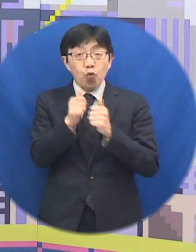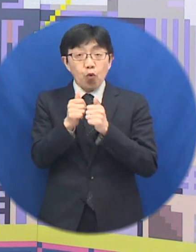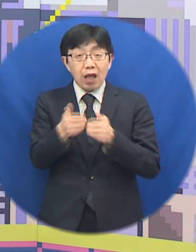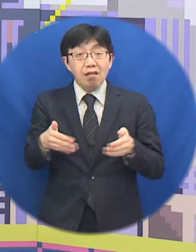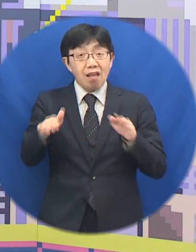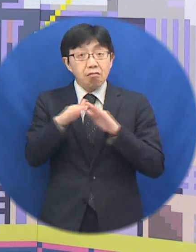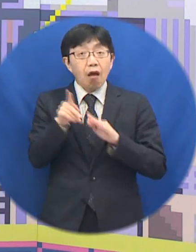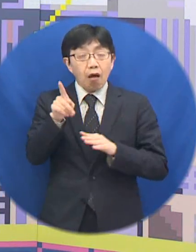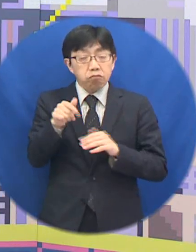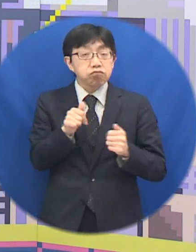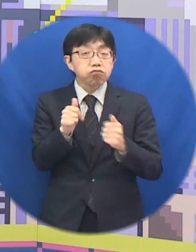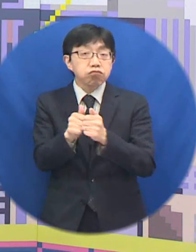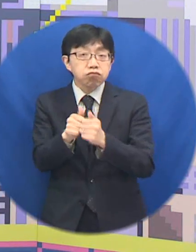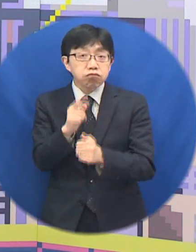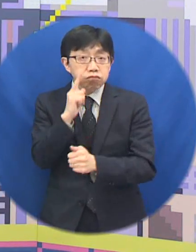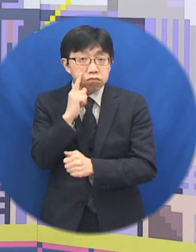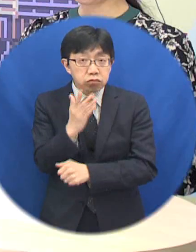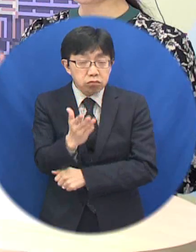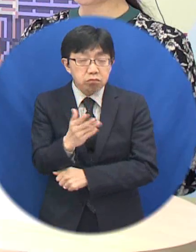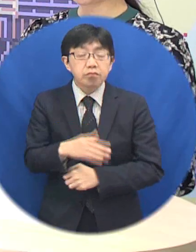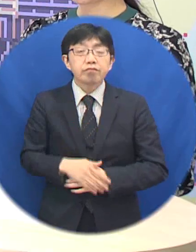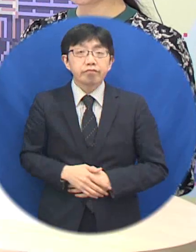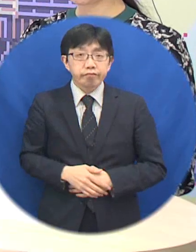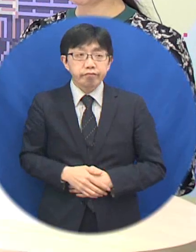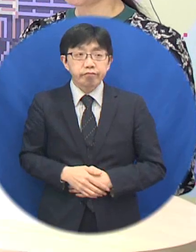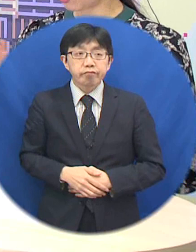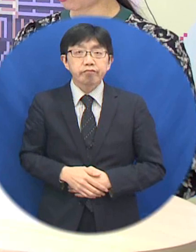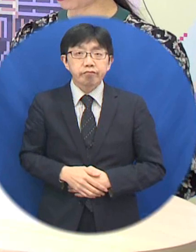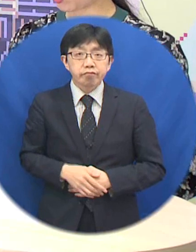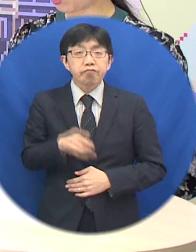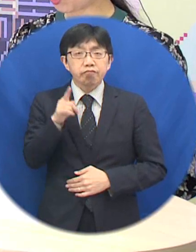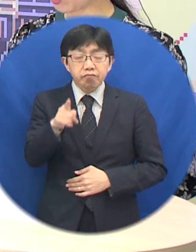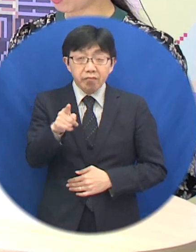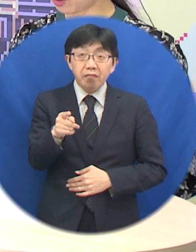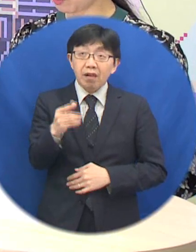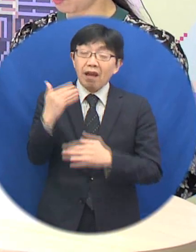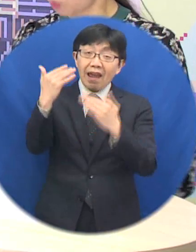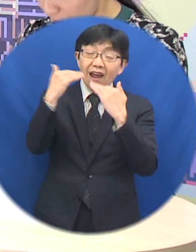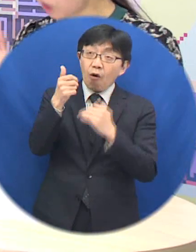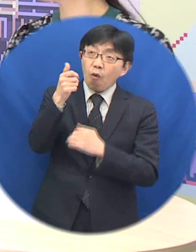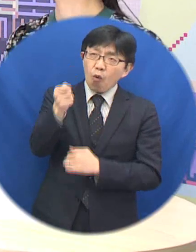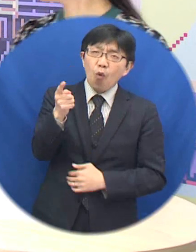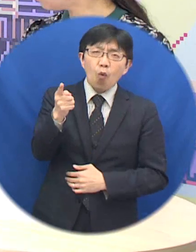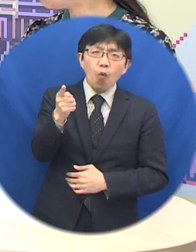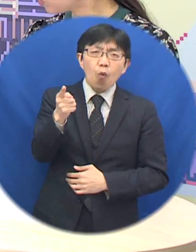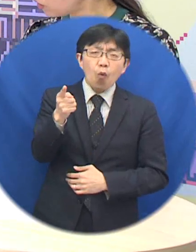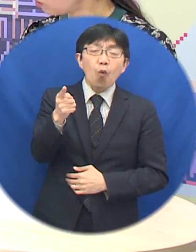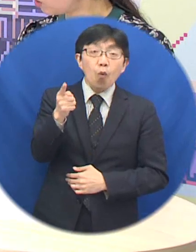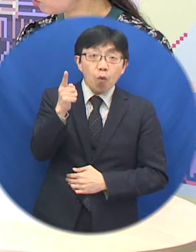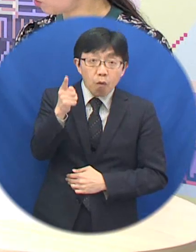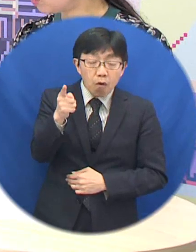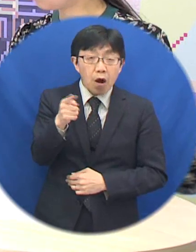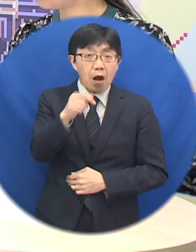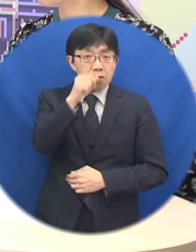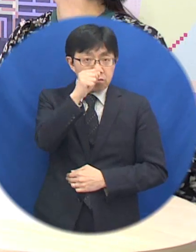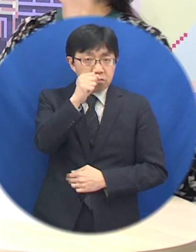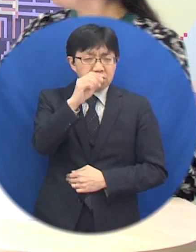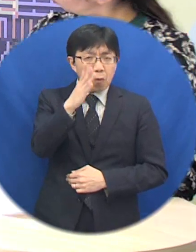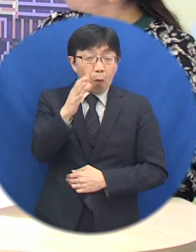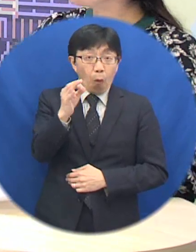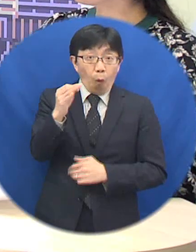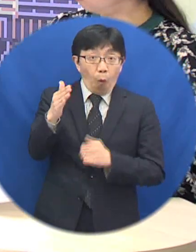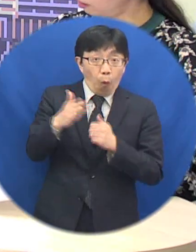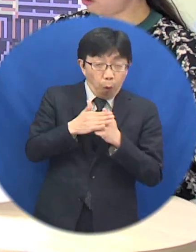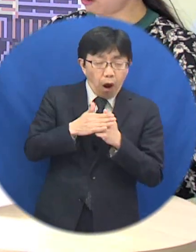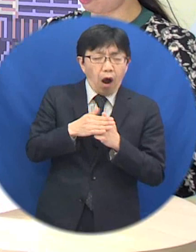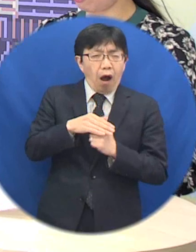。 確かにエアコン、この熱中症対策には有効ということですけれども、はい、この費用を、ね、助成してくれるというのは非常に助かるな